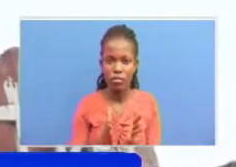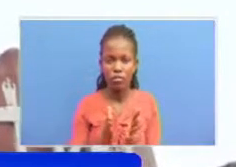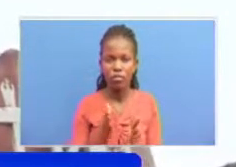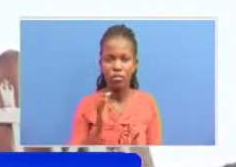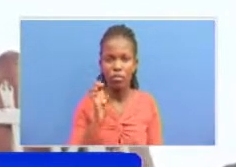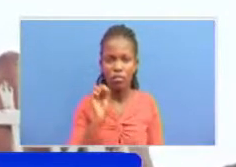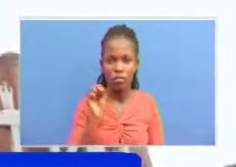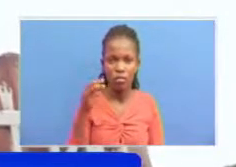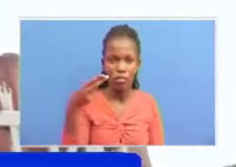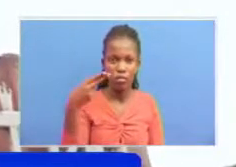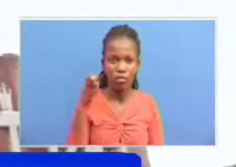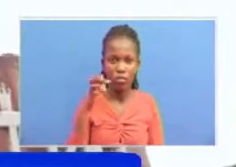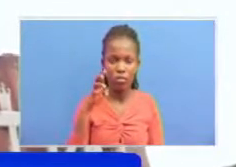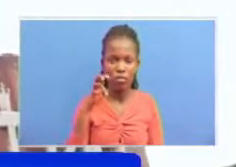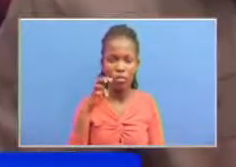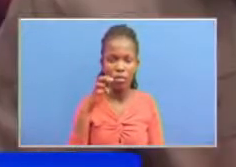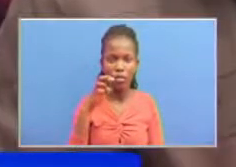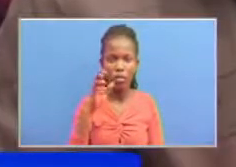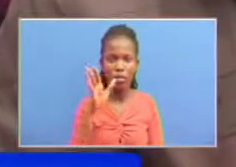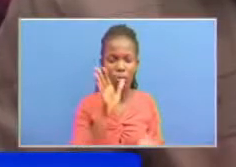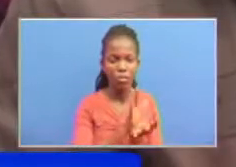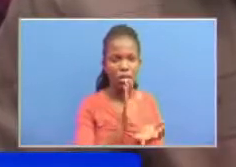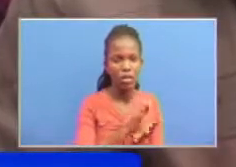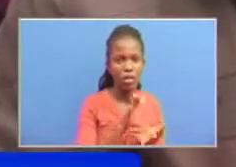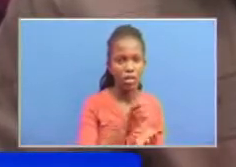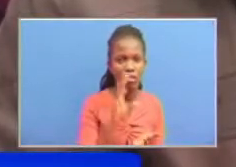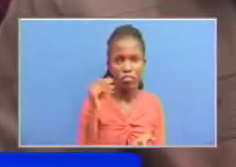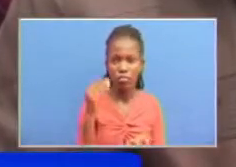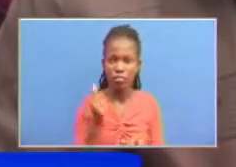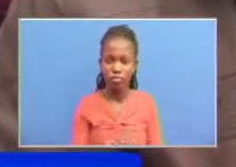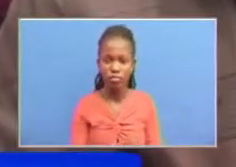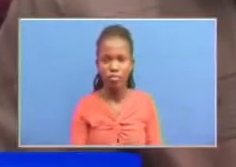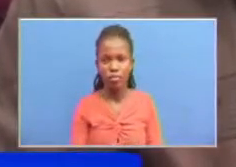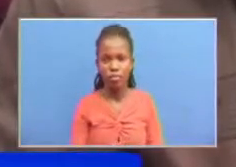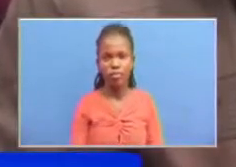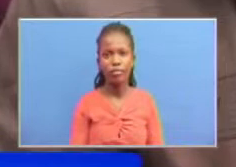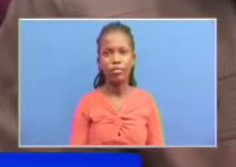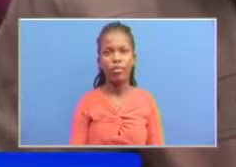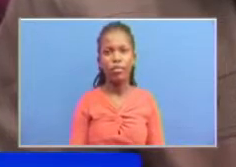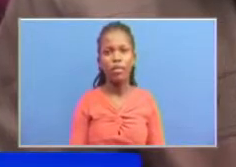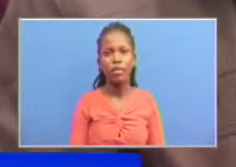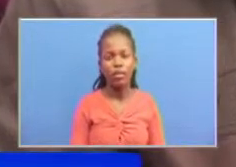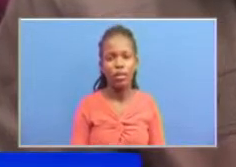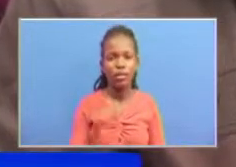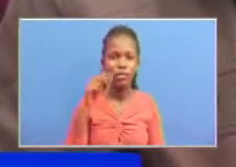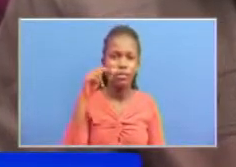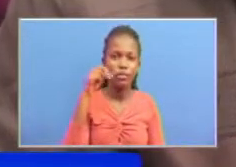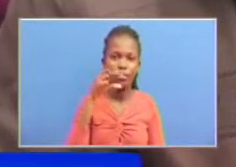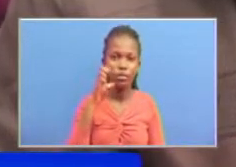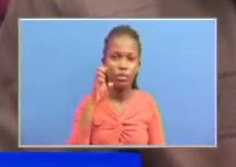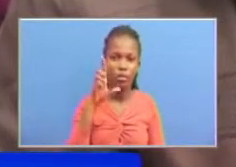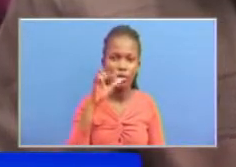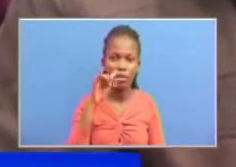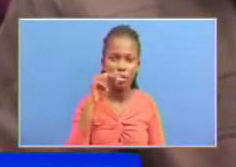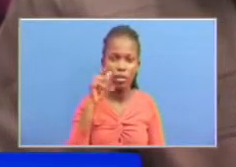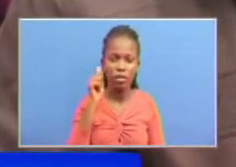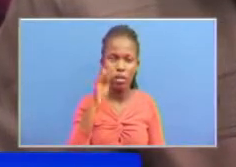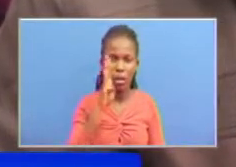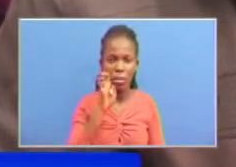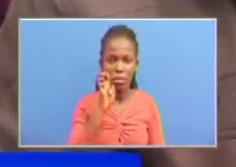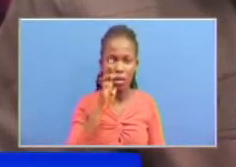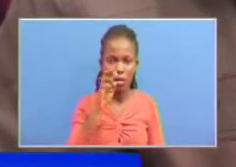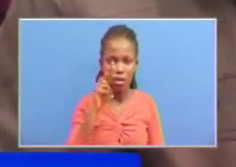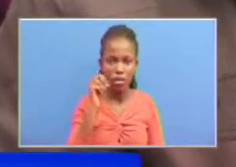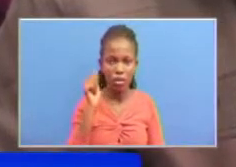asa kuwata mwi wa kinando na hindi members itasa kuwa Angelina Ndambi mbena atikatua Mr.